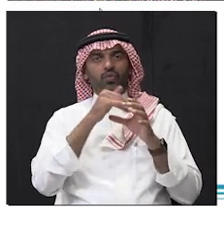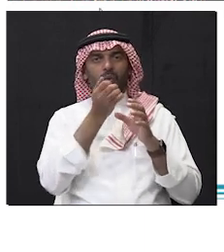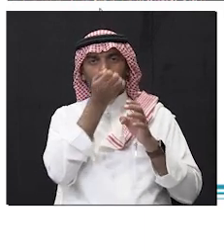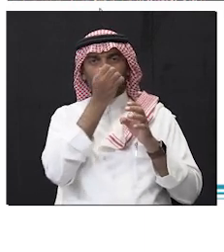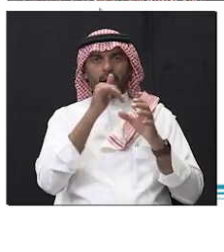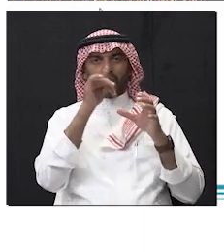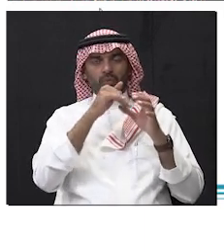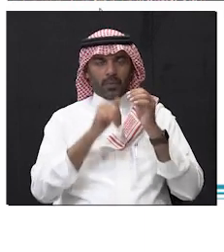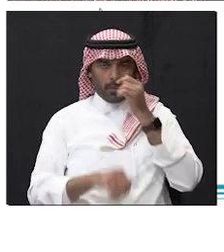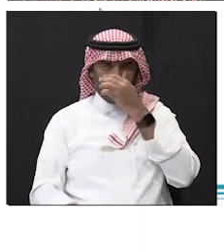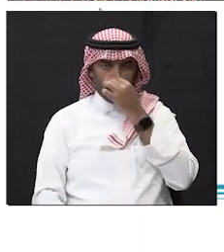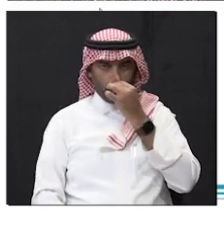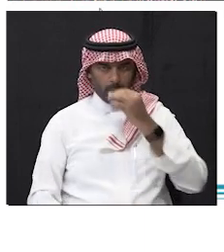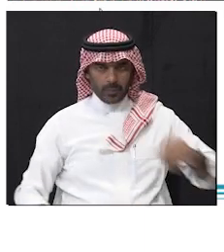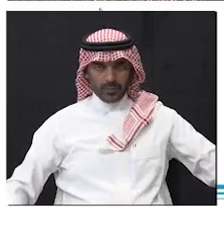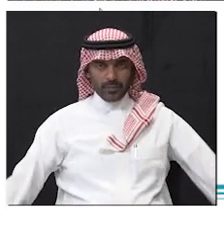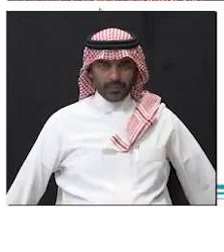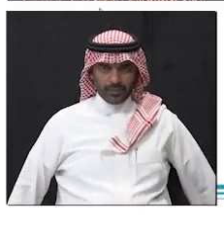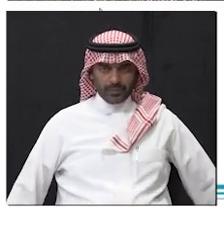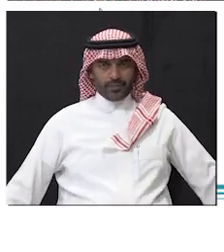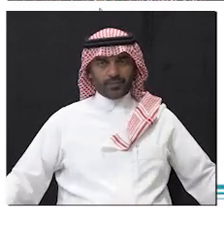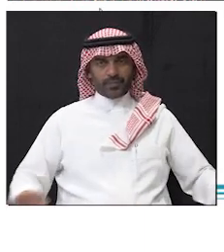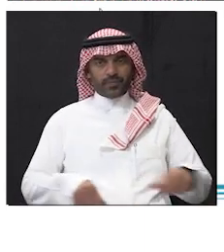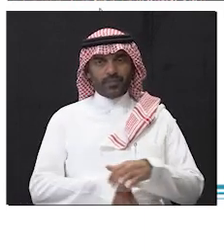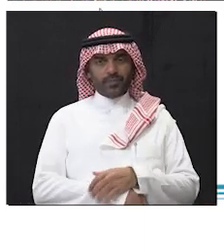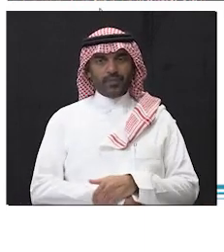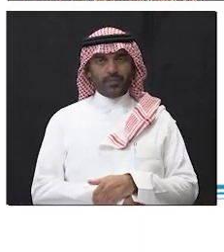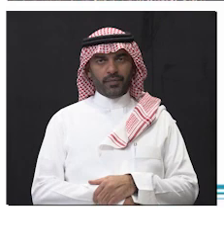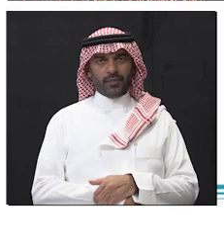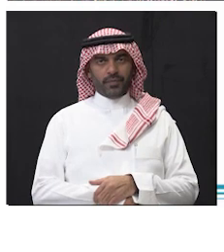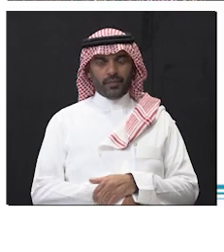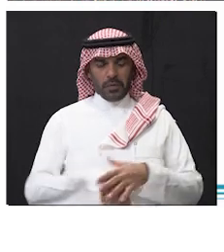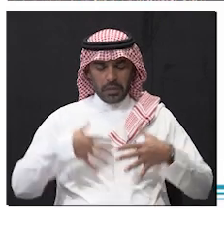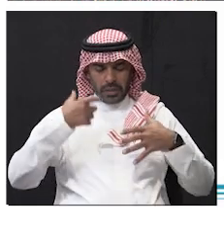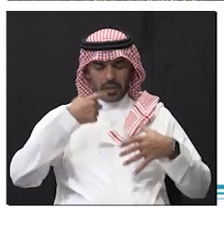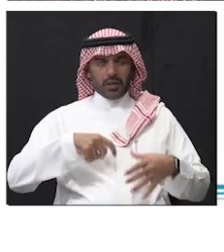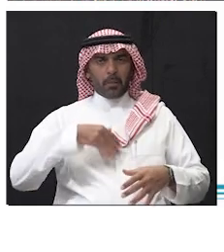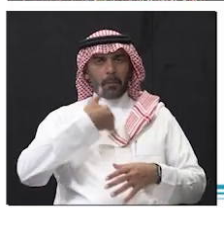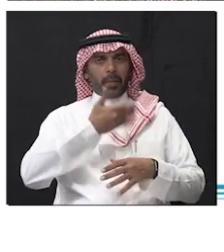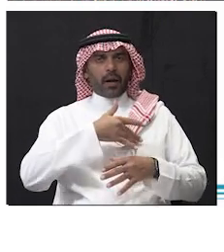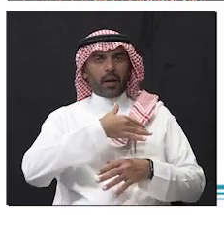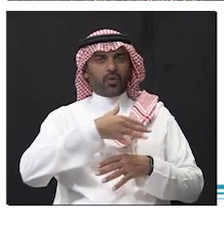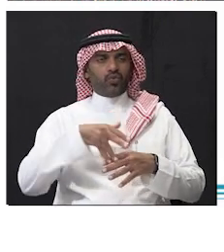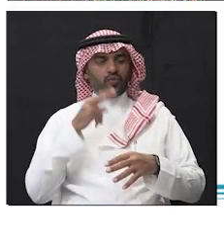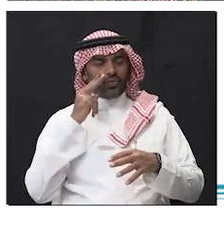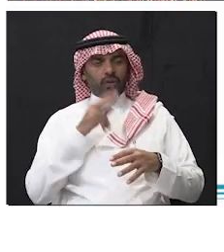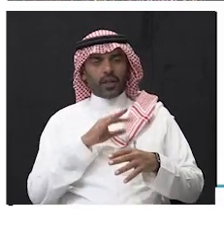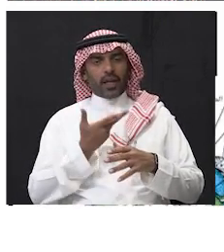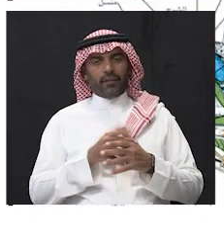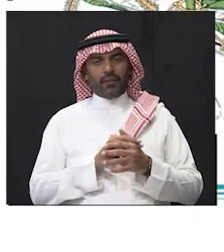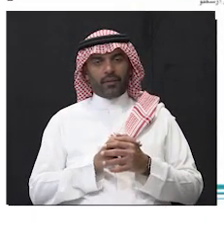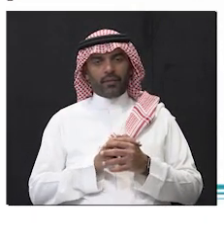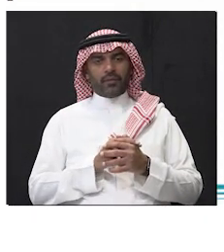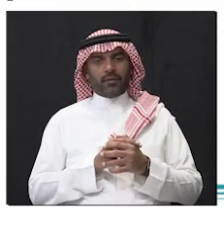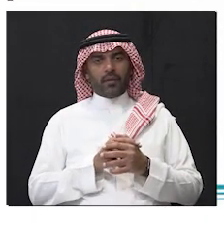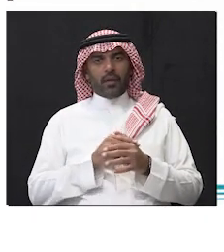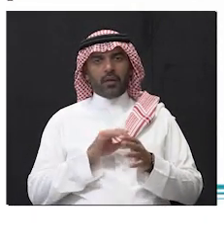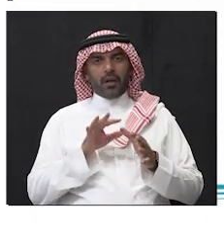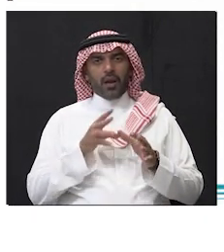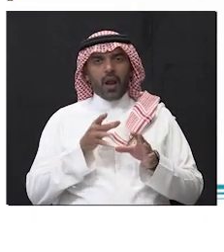الرملة، كلها أمثلة لشوكيات الجلد. الهيكل، هيكل داخلي شبه